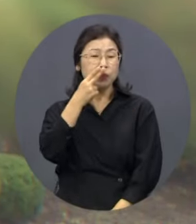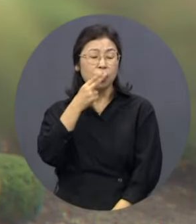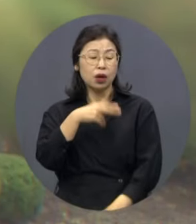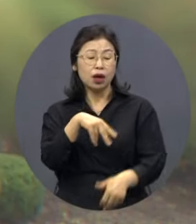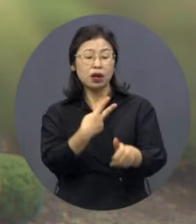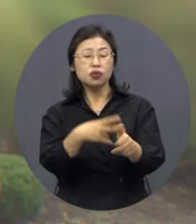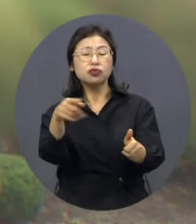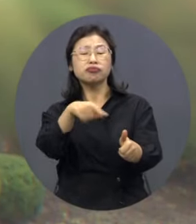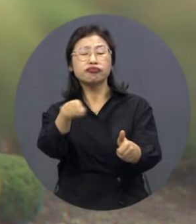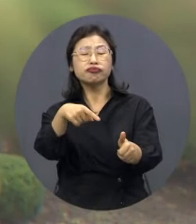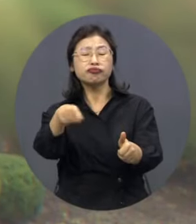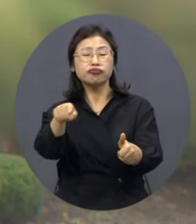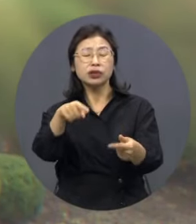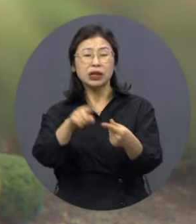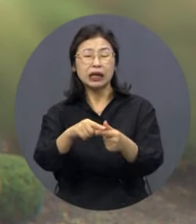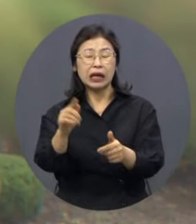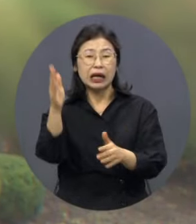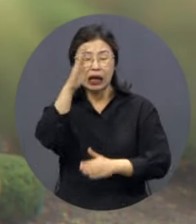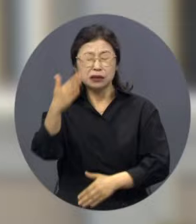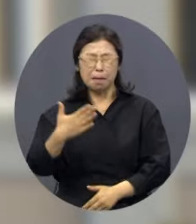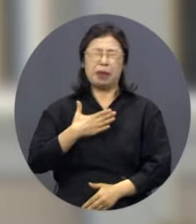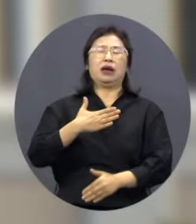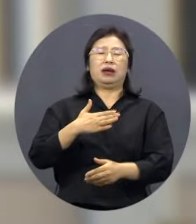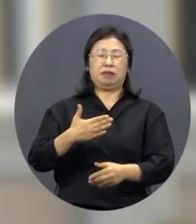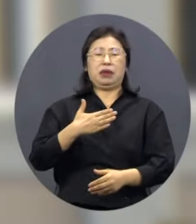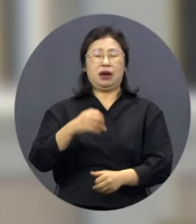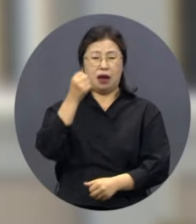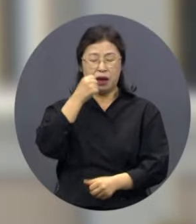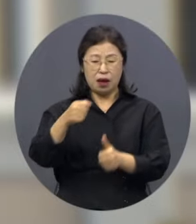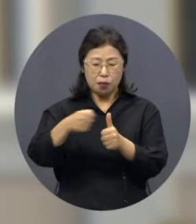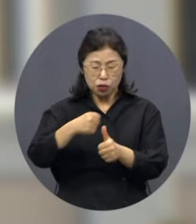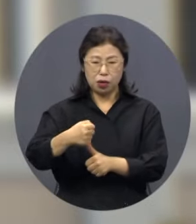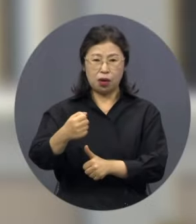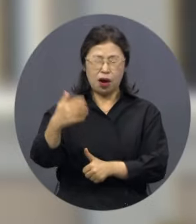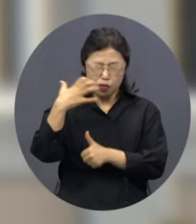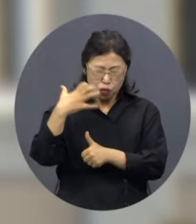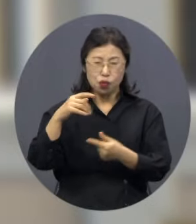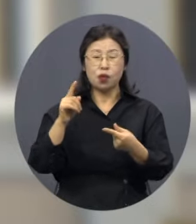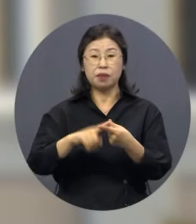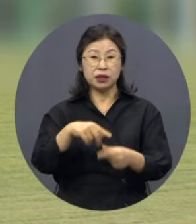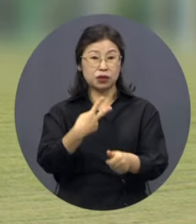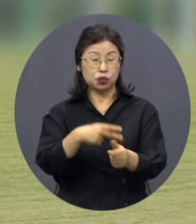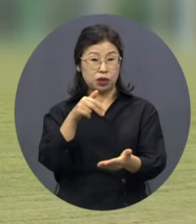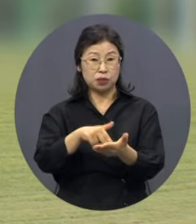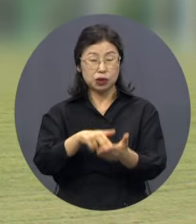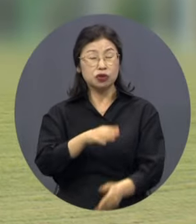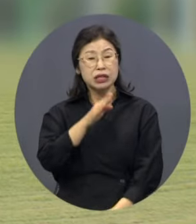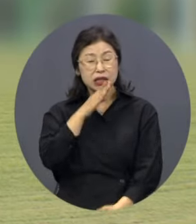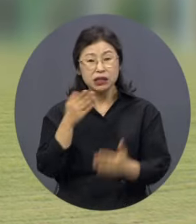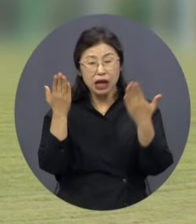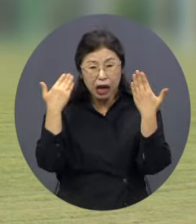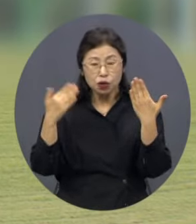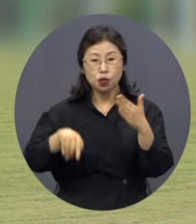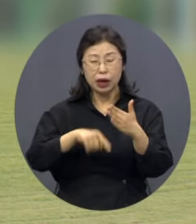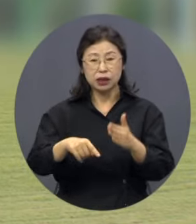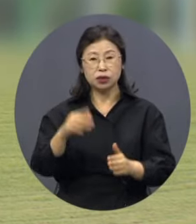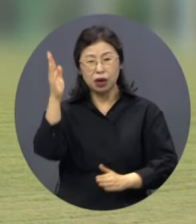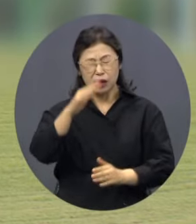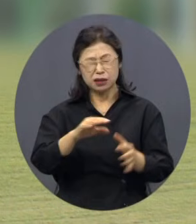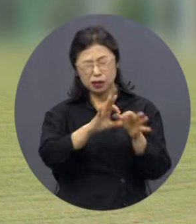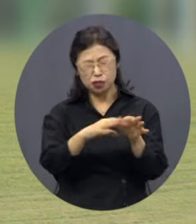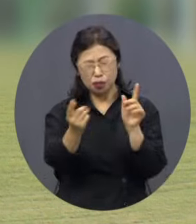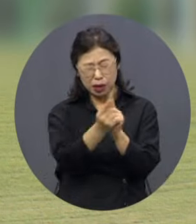지도하다 학생으로부터 밀치는 등 폭력을 당하고 욕설을 듣는 피해를 입은 교사도 실제 현장에서 부딪칠 수밖에 없는